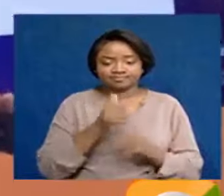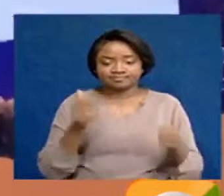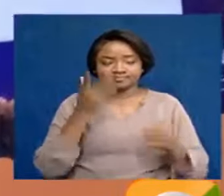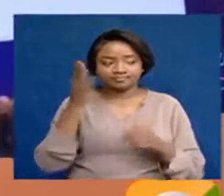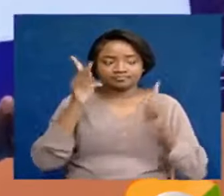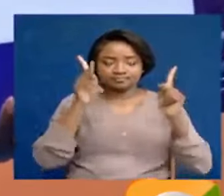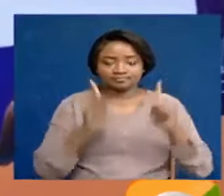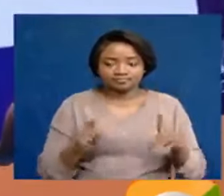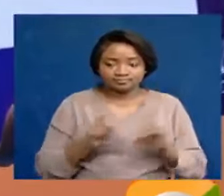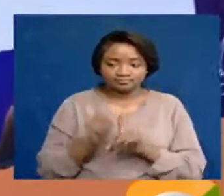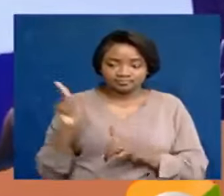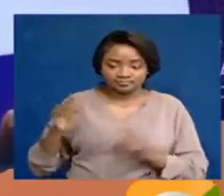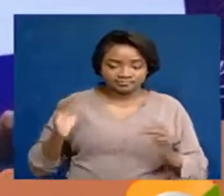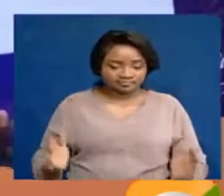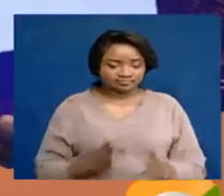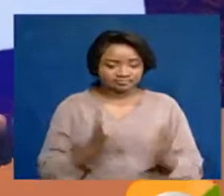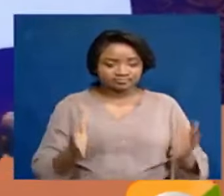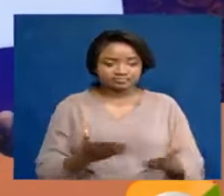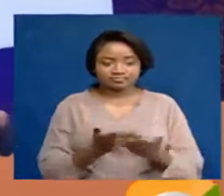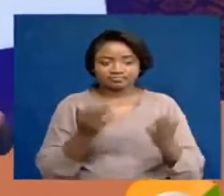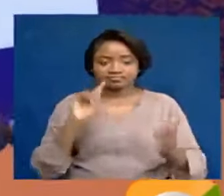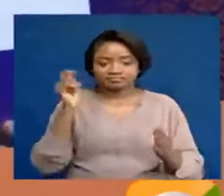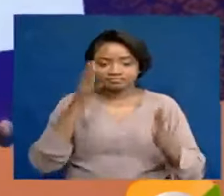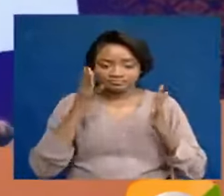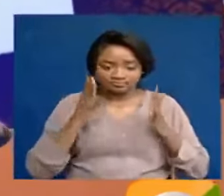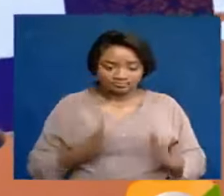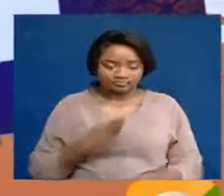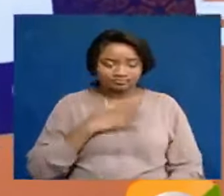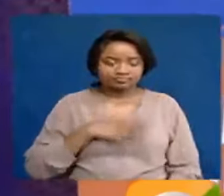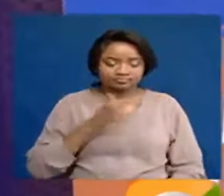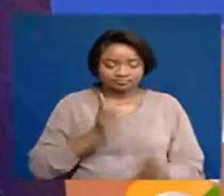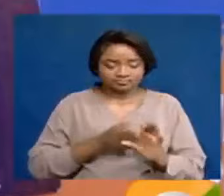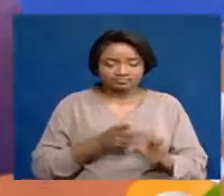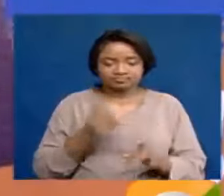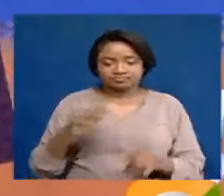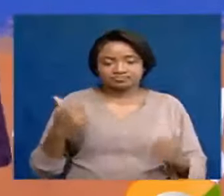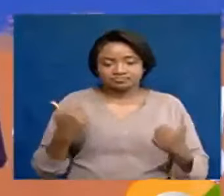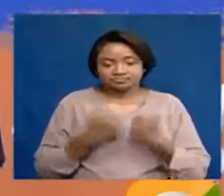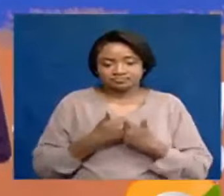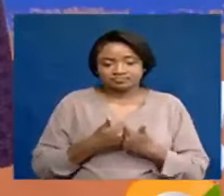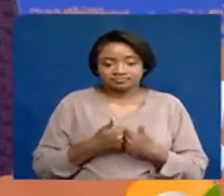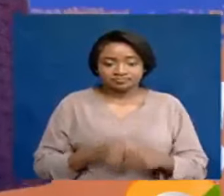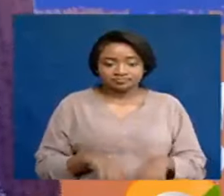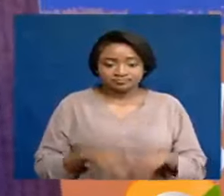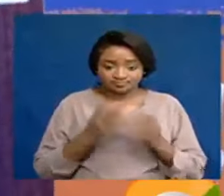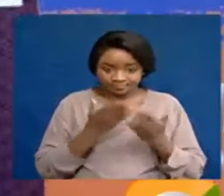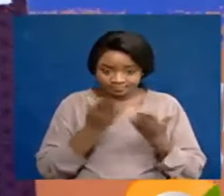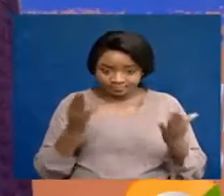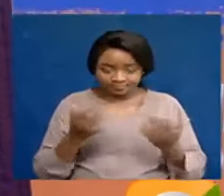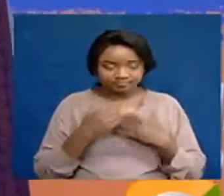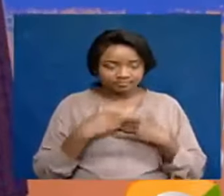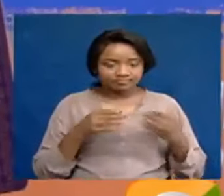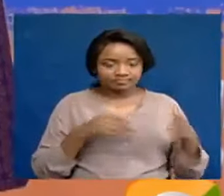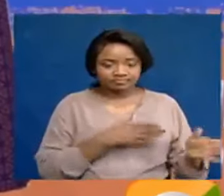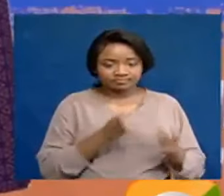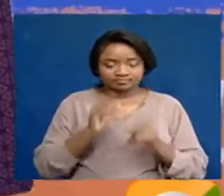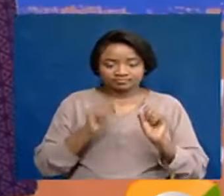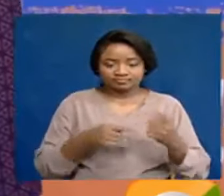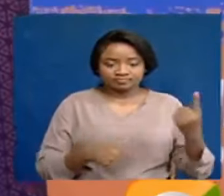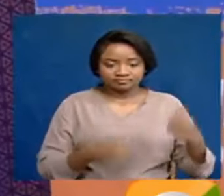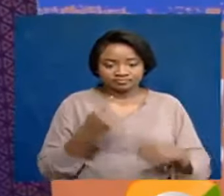anawahimiza Wakenya zaidi kuendelea kushiriki katika mchezo wa Shabiki Super Jackpot. Wachezaji wanawania nafasi ya kujishindia zawadi